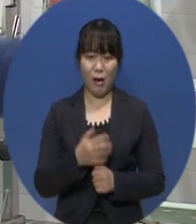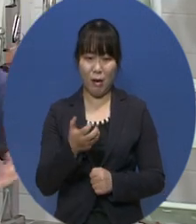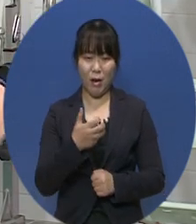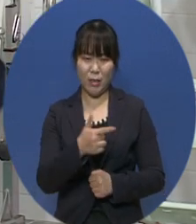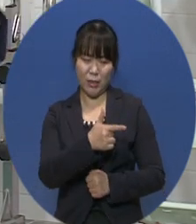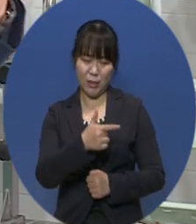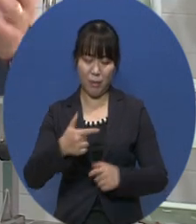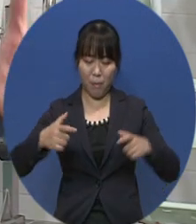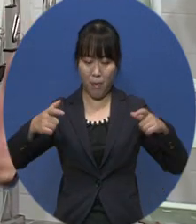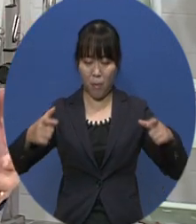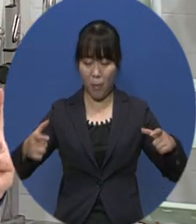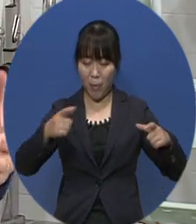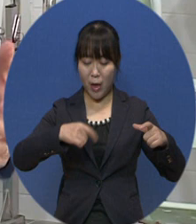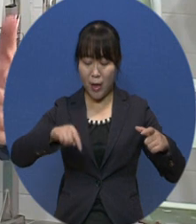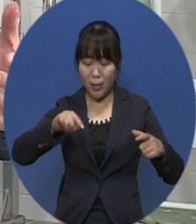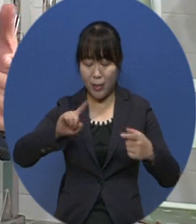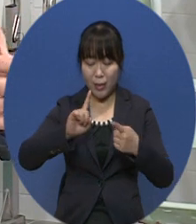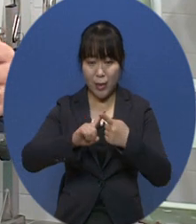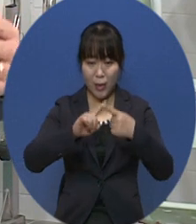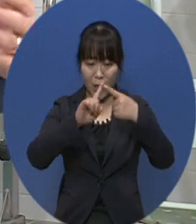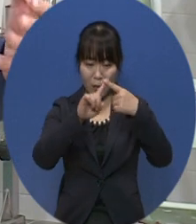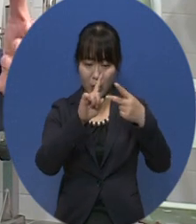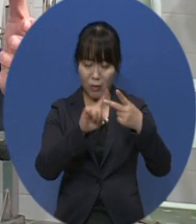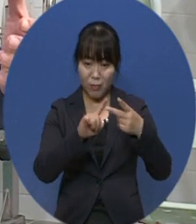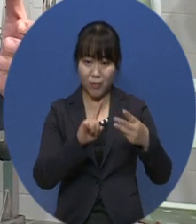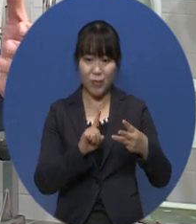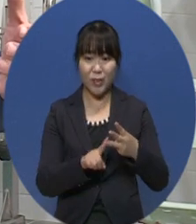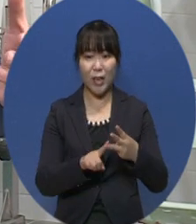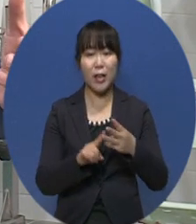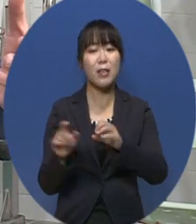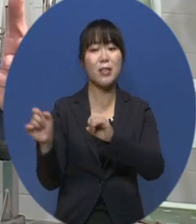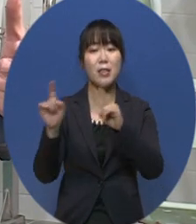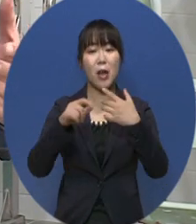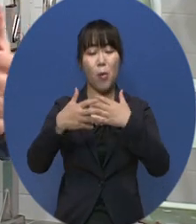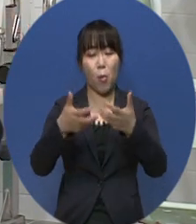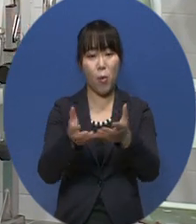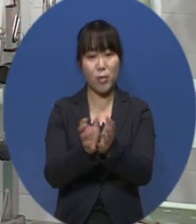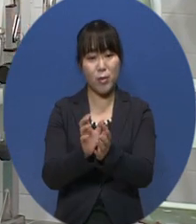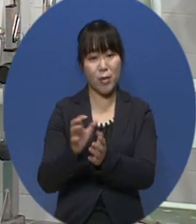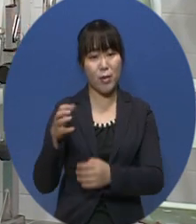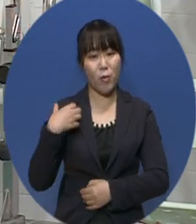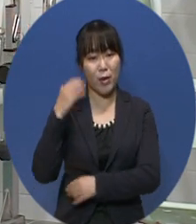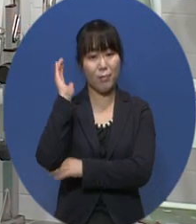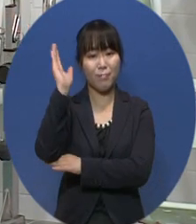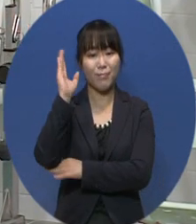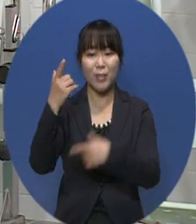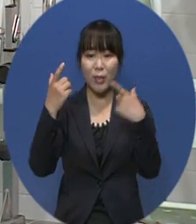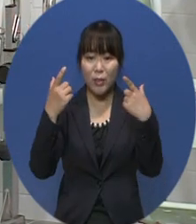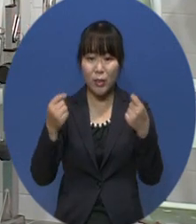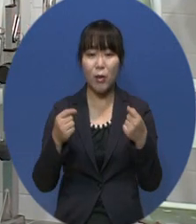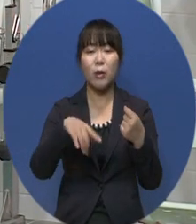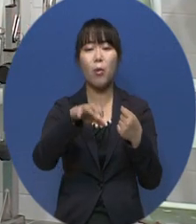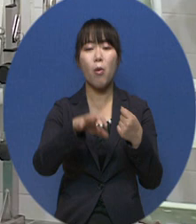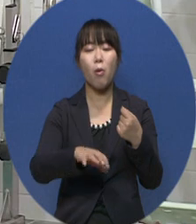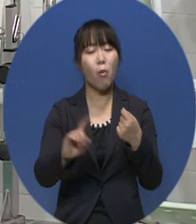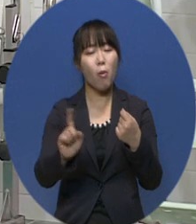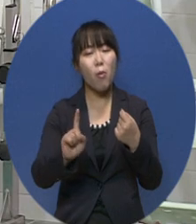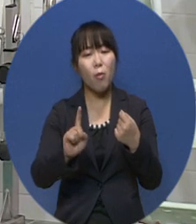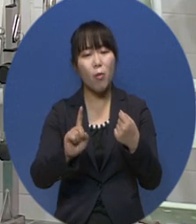커다란 범위에서 좀 말씀해 주셨는데 세 가지 재활병원의 역할을 얘기해 주셨는데 자, 그렇다면 이제 재활병원이